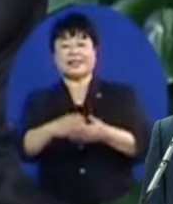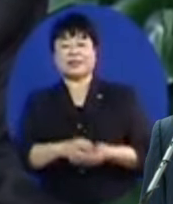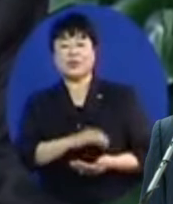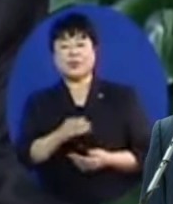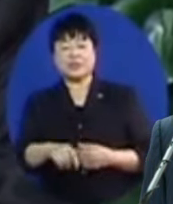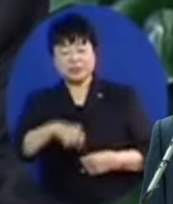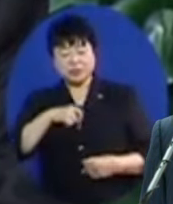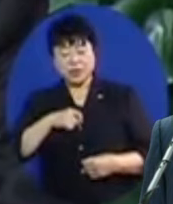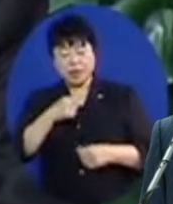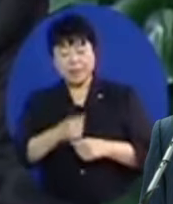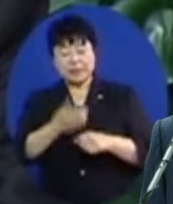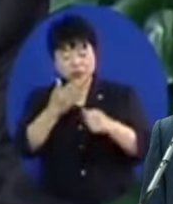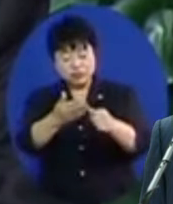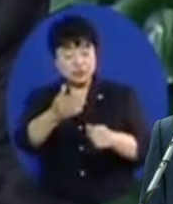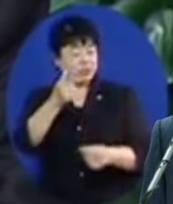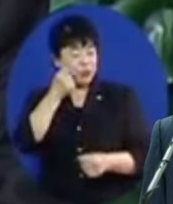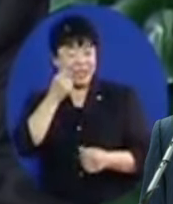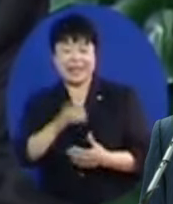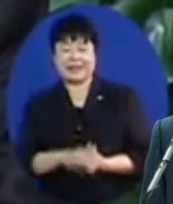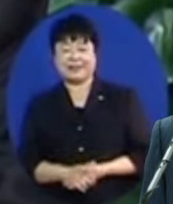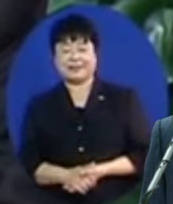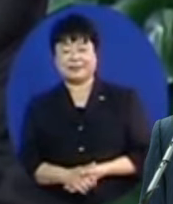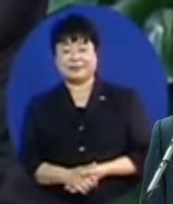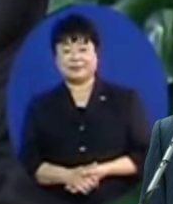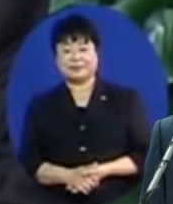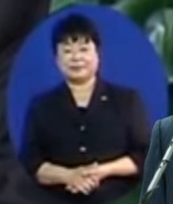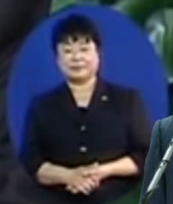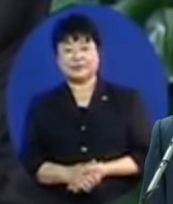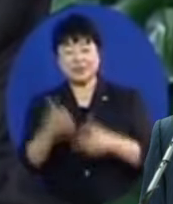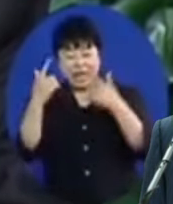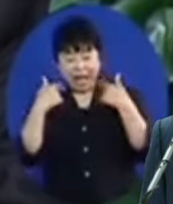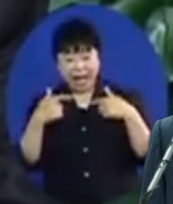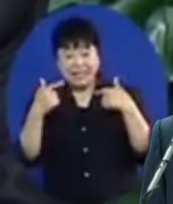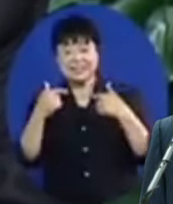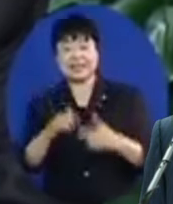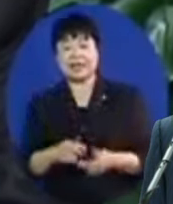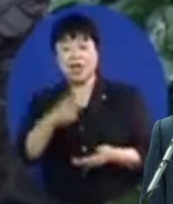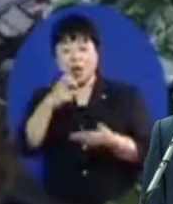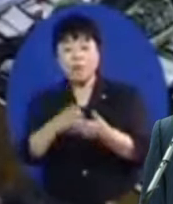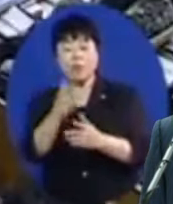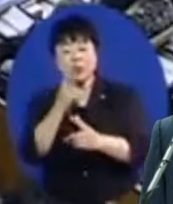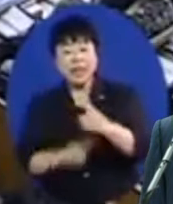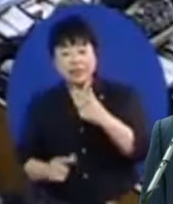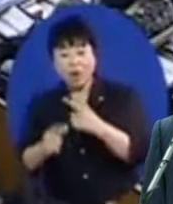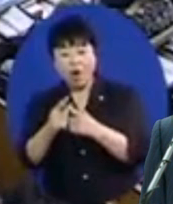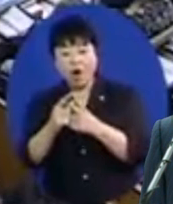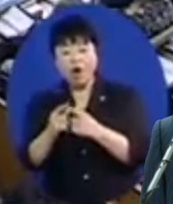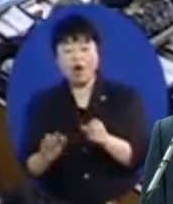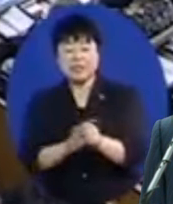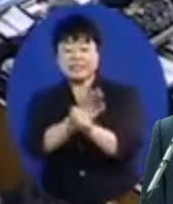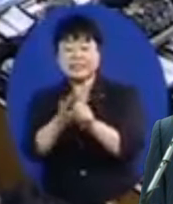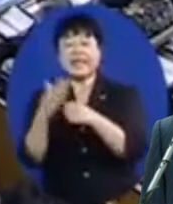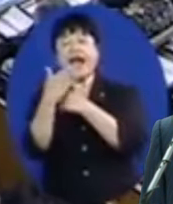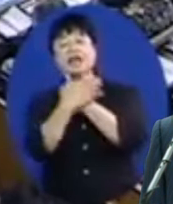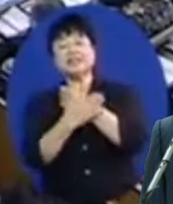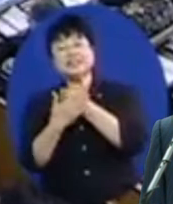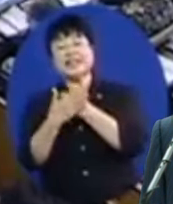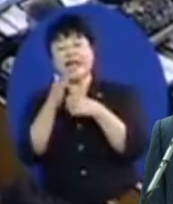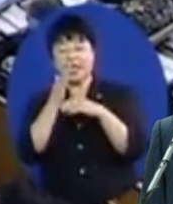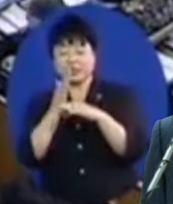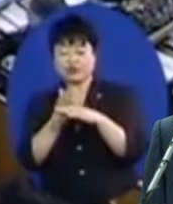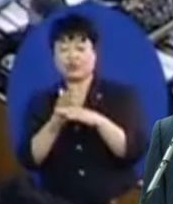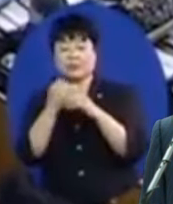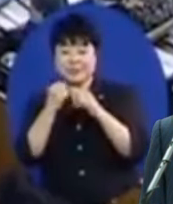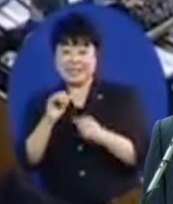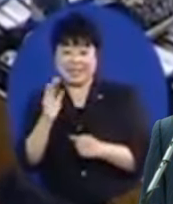우리를 의롭게 만들 정도로 되지는 못합니다. 우리는 항상 법보다도 사랑과 은혜를 중심으로 해서